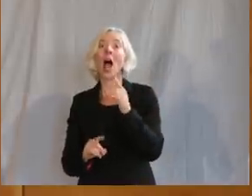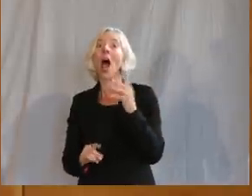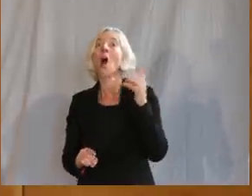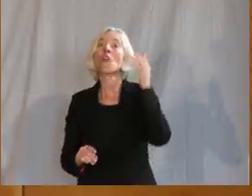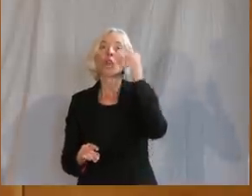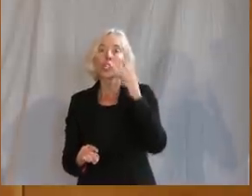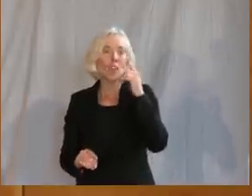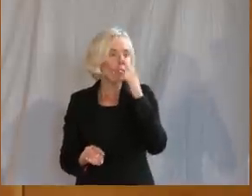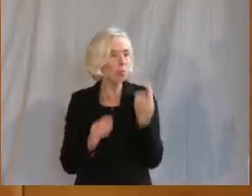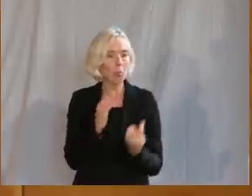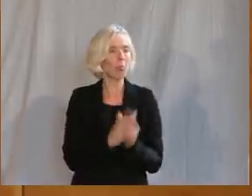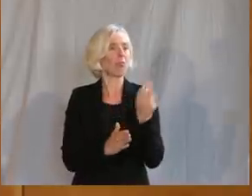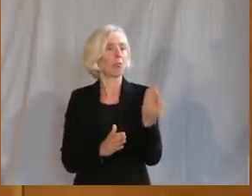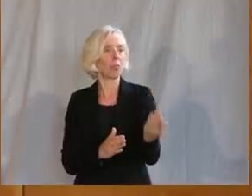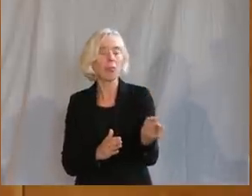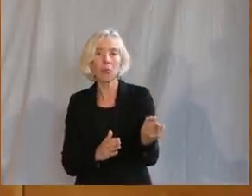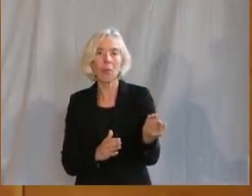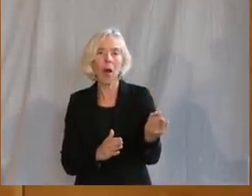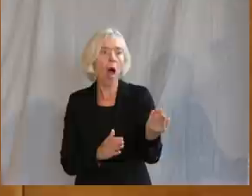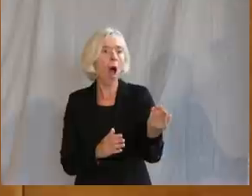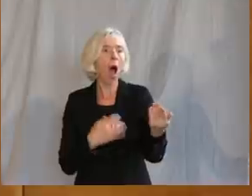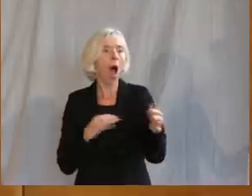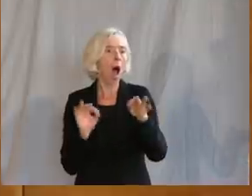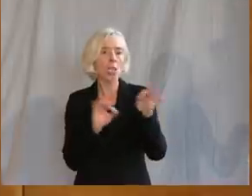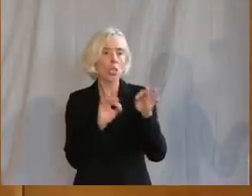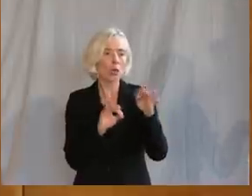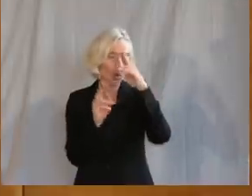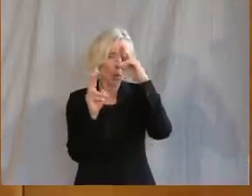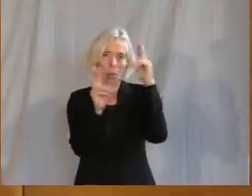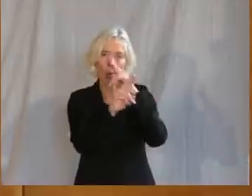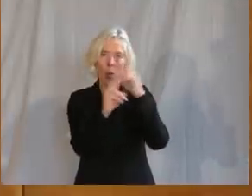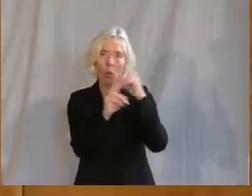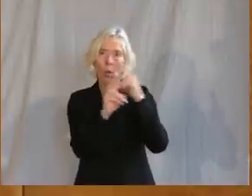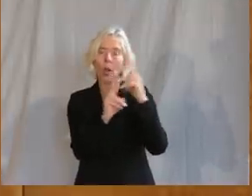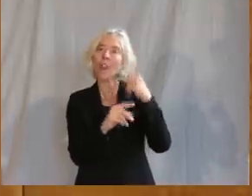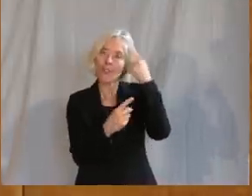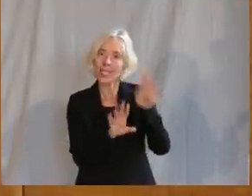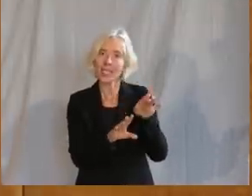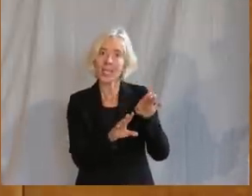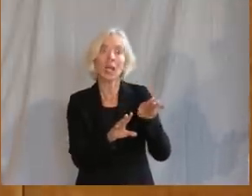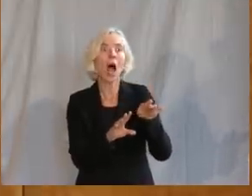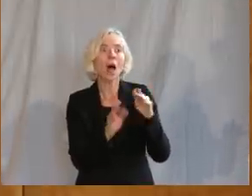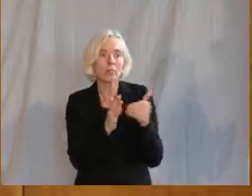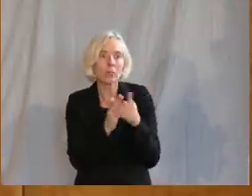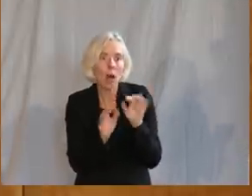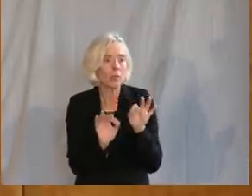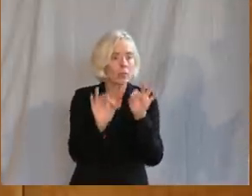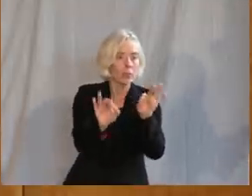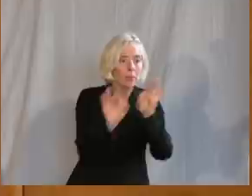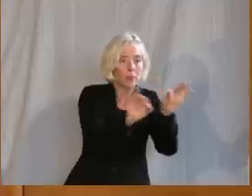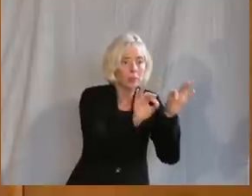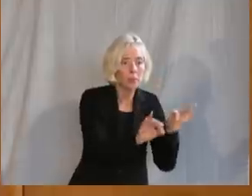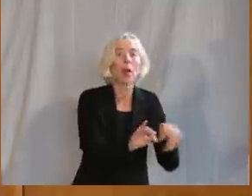nicht kennen, wo die dann halt tagelang zusammensitzen und dann tatsächlich da möglicherweise im Verdeckten da Übertragungen